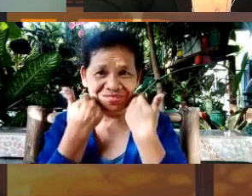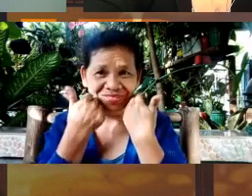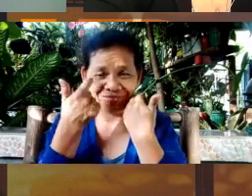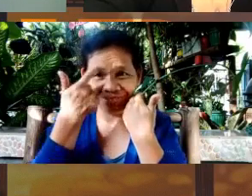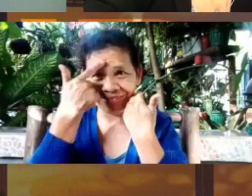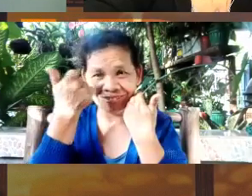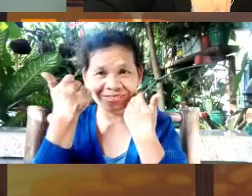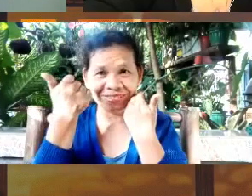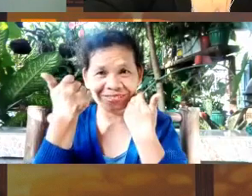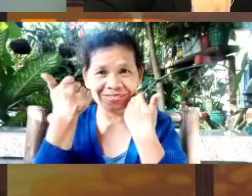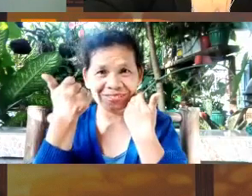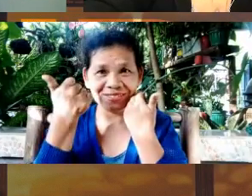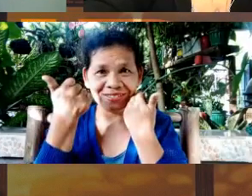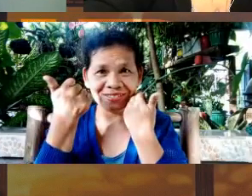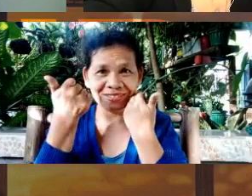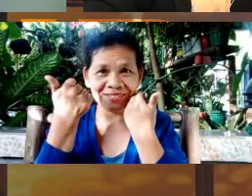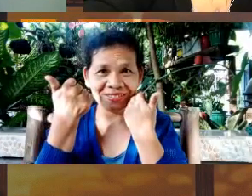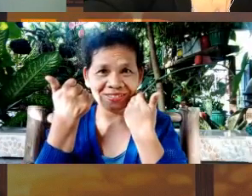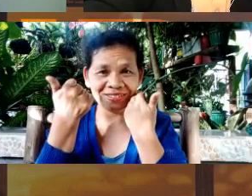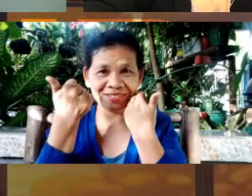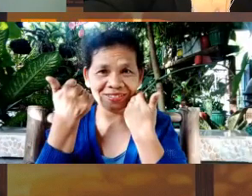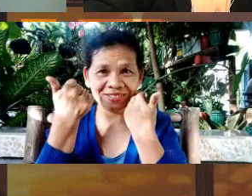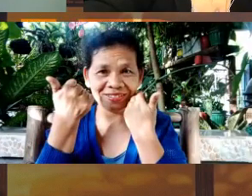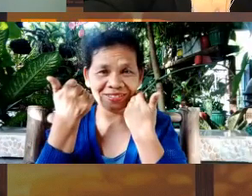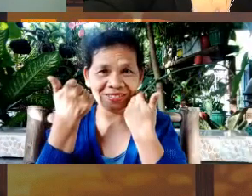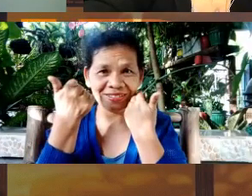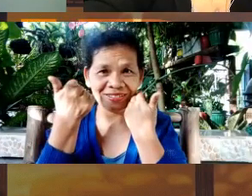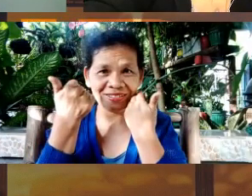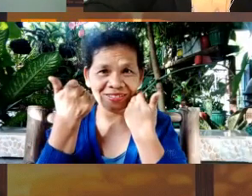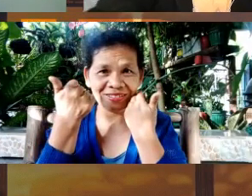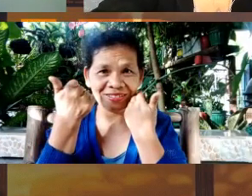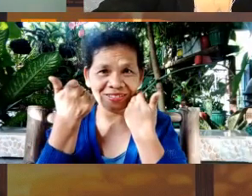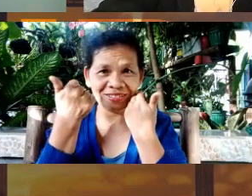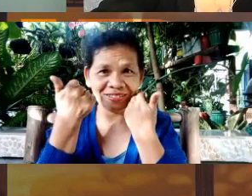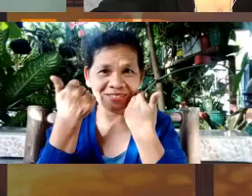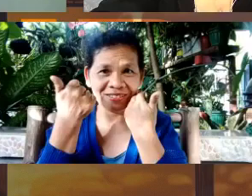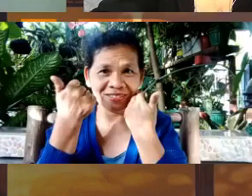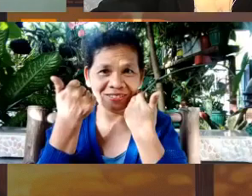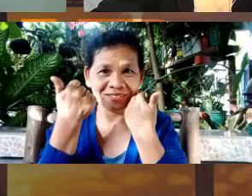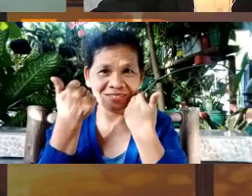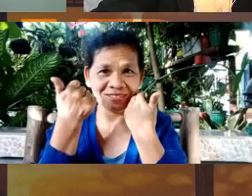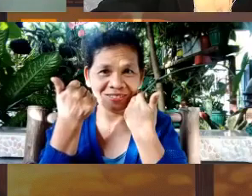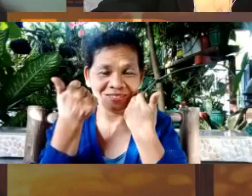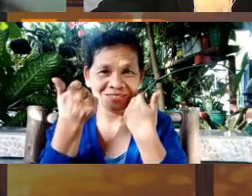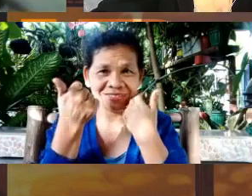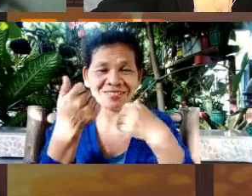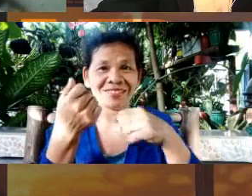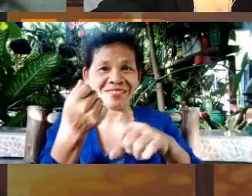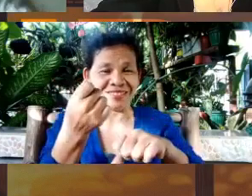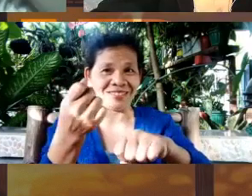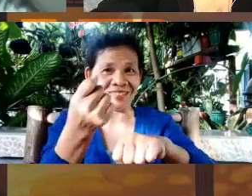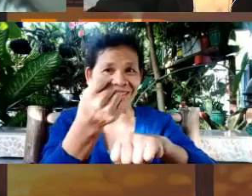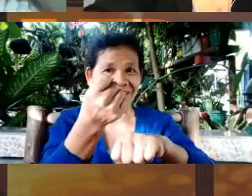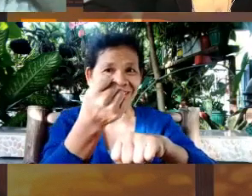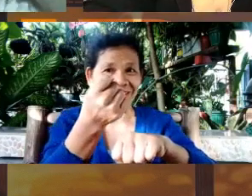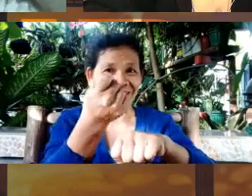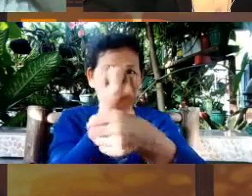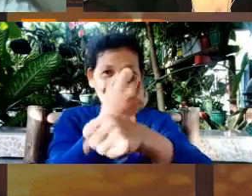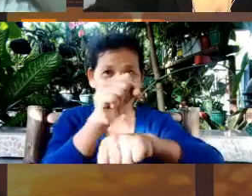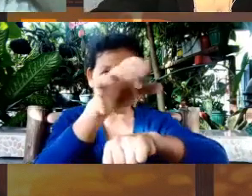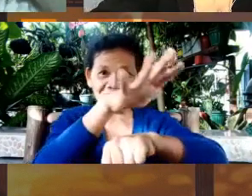ang ating alam mo, yung sanctuaryo po ay nasa gitna po yun ng kampamento ng